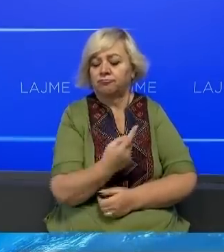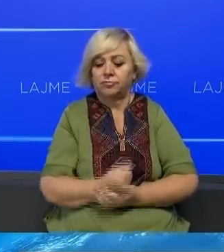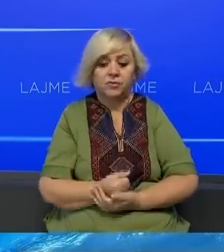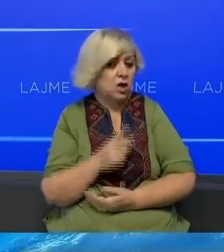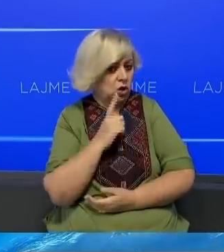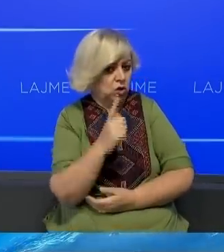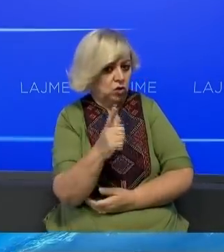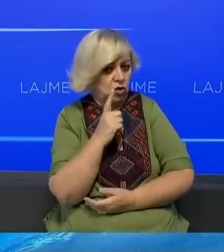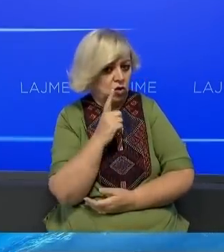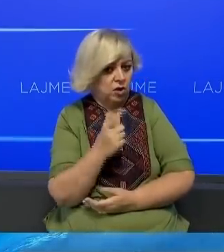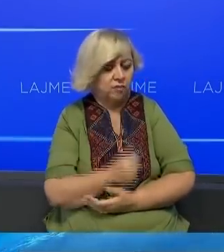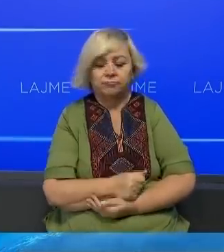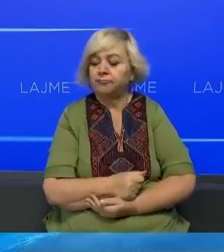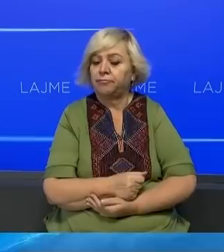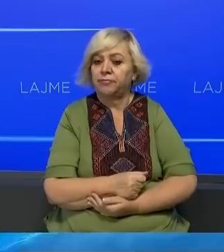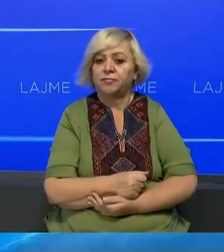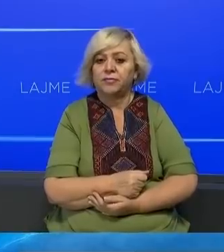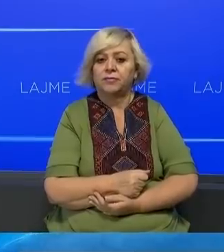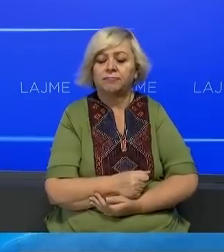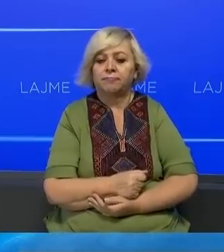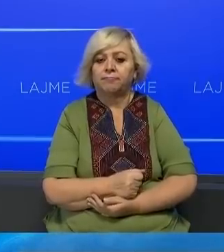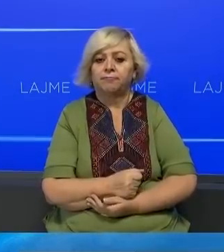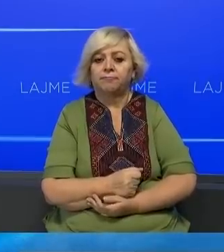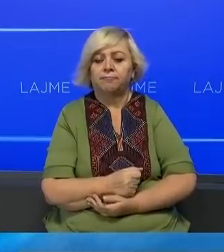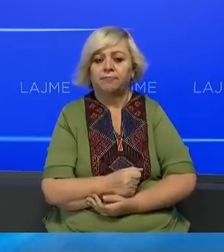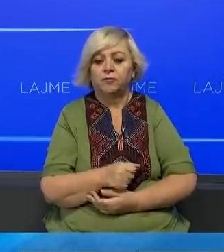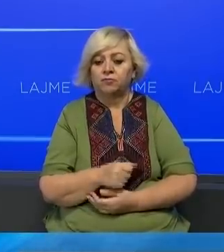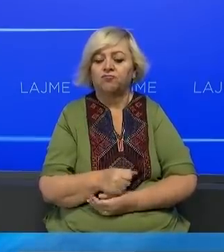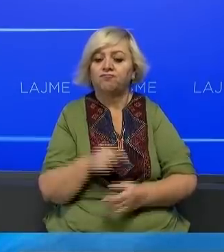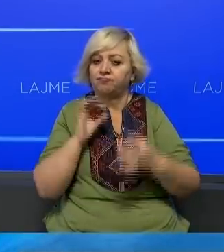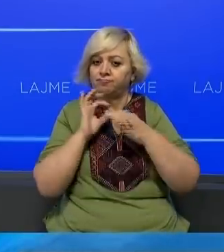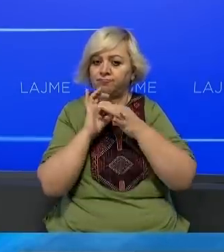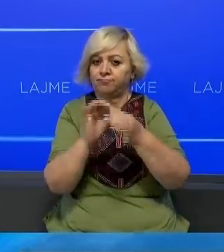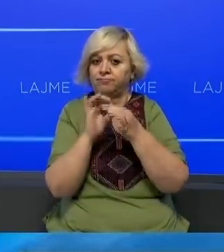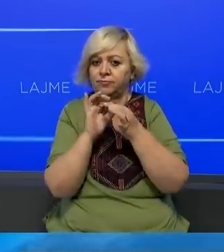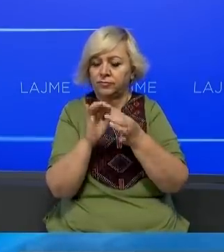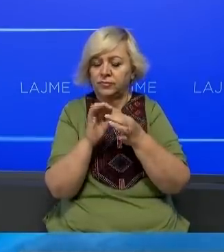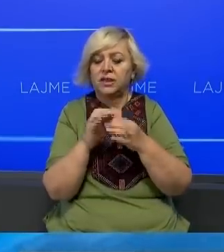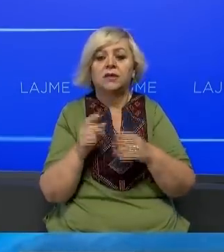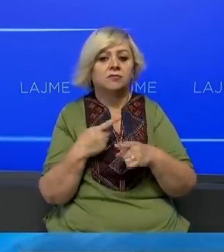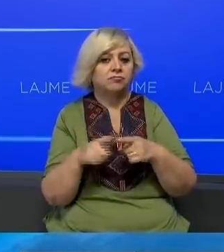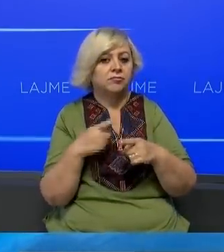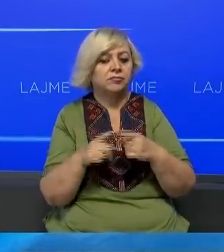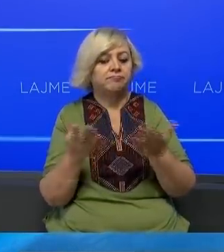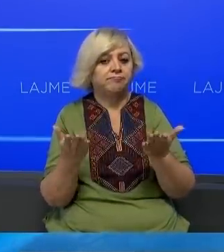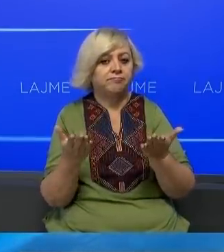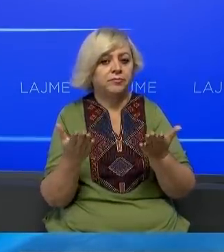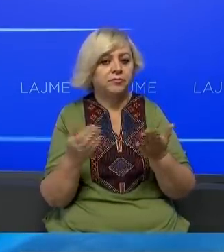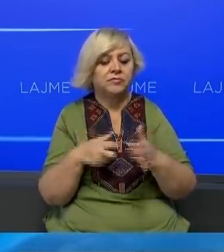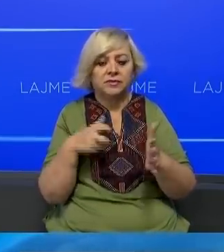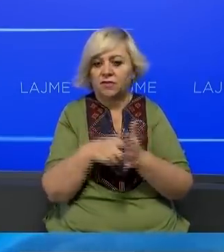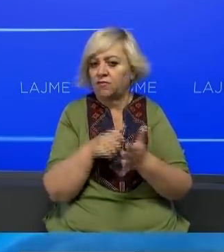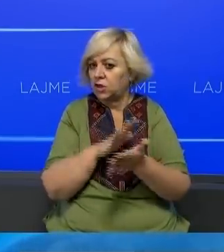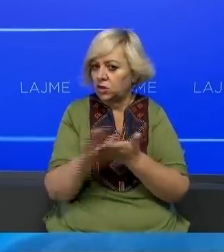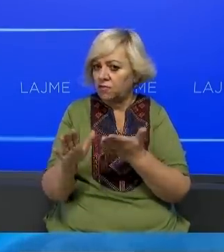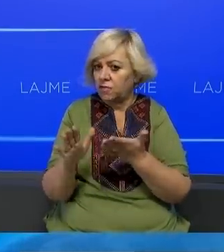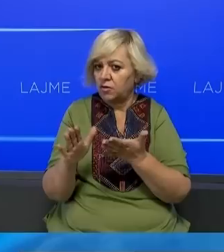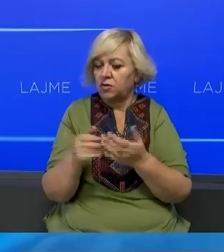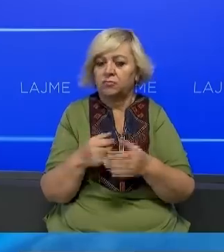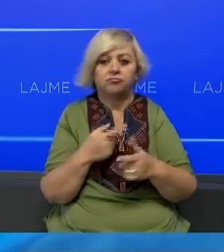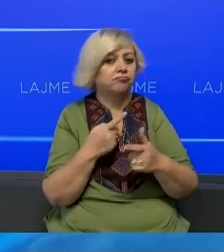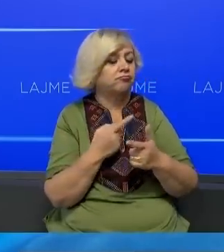dialogu, progresi në kuadër dialogut është kyç, qoftë sa i përket le të themi çështjes së liberalizimit vizave,